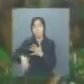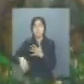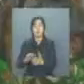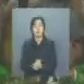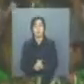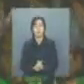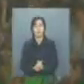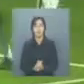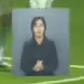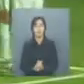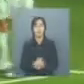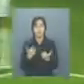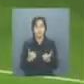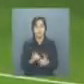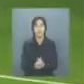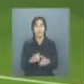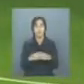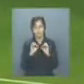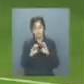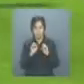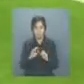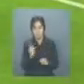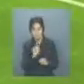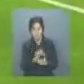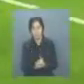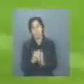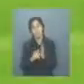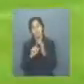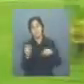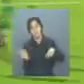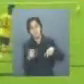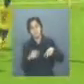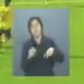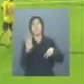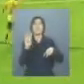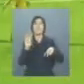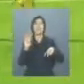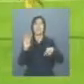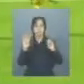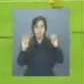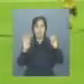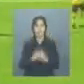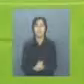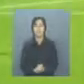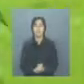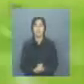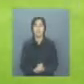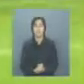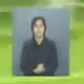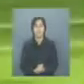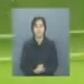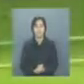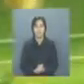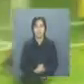ลองการกลับมาคุมทีมของโค้ชสุรชัยด้วยการถล่มขอนแก่นไปถึง 4-0 นะคะชาตรีชิมทะเลทำแฮตทริกและอีก1ลูกจากสรัญ